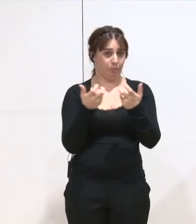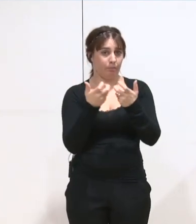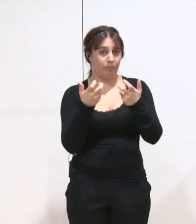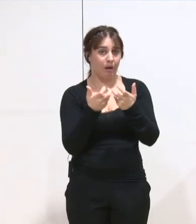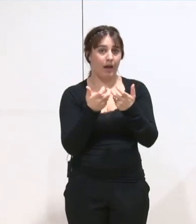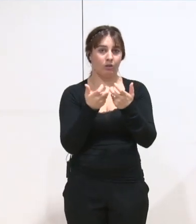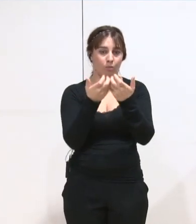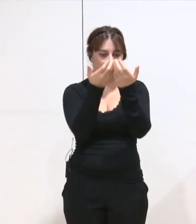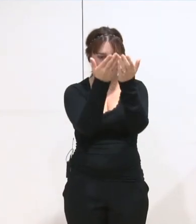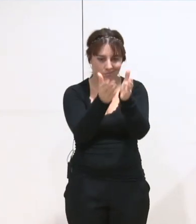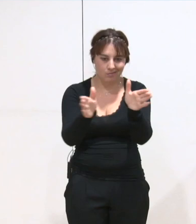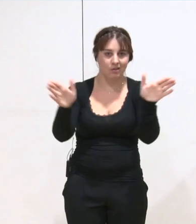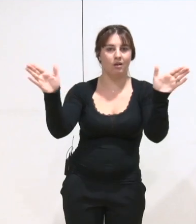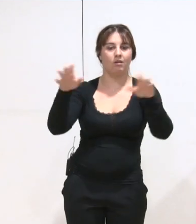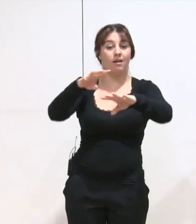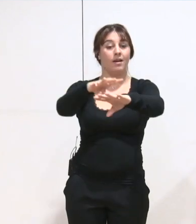vers